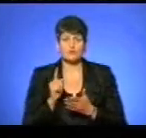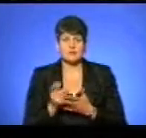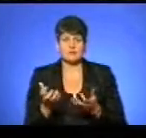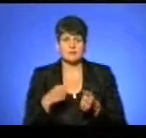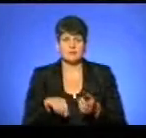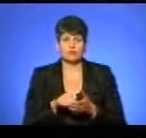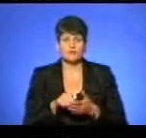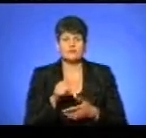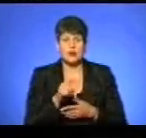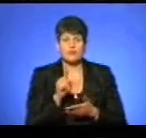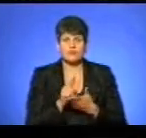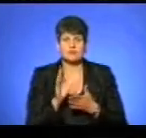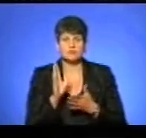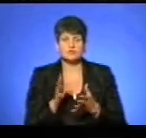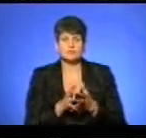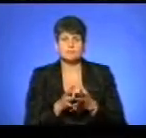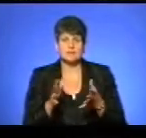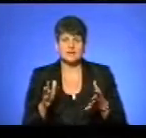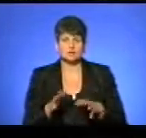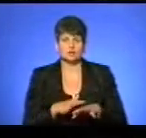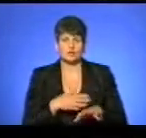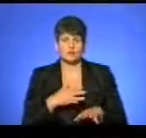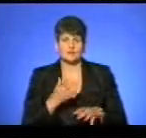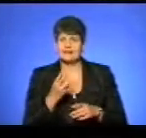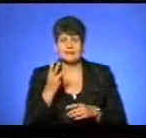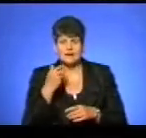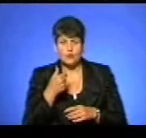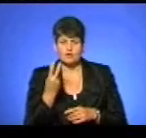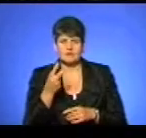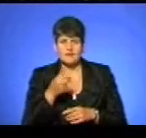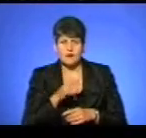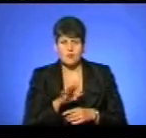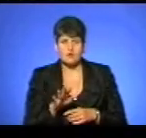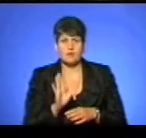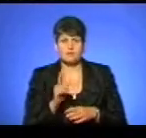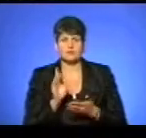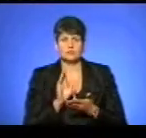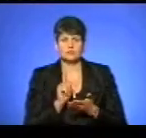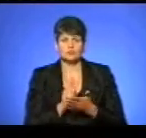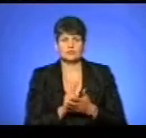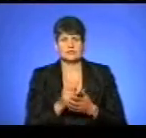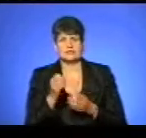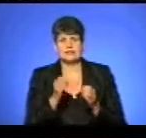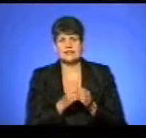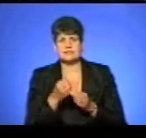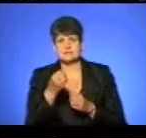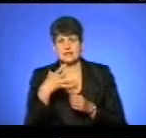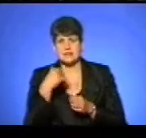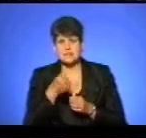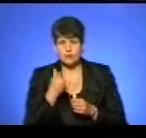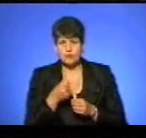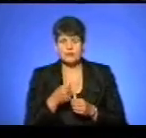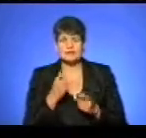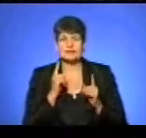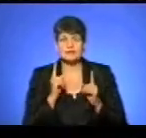і вона повинна бути більш довготривалою. Не три роки, не два роки, а повинна бути закріплена на 10-15 років. Тому що вона,